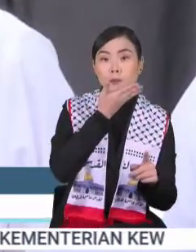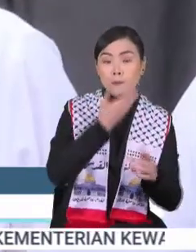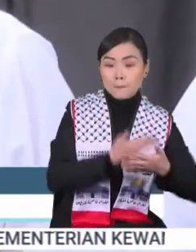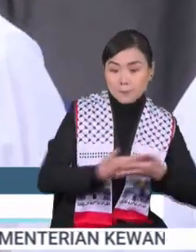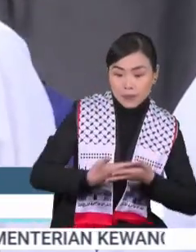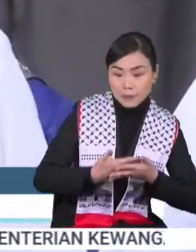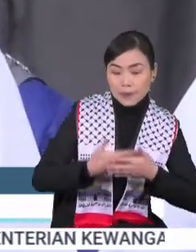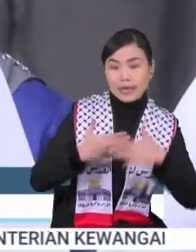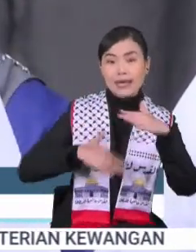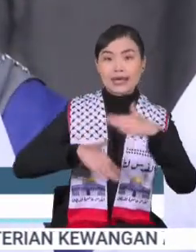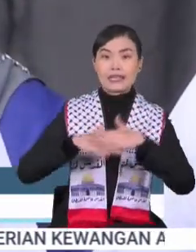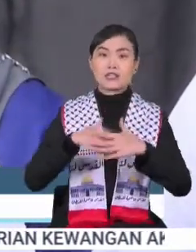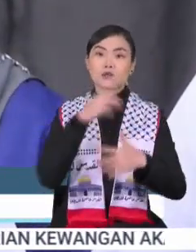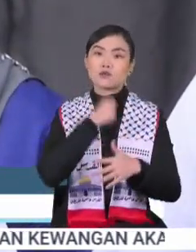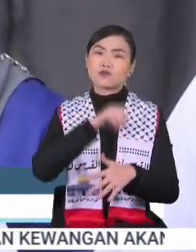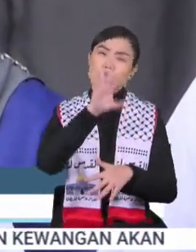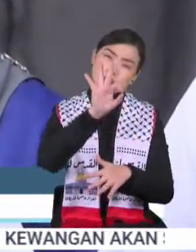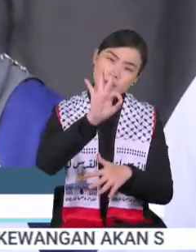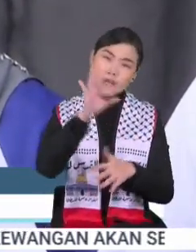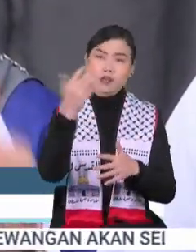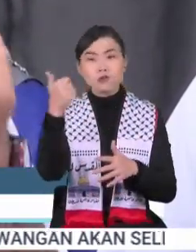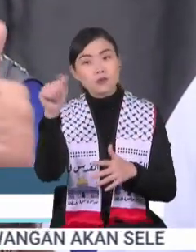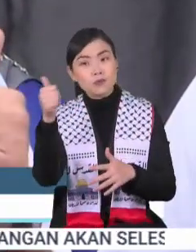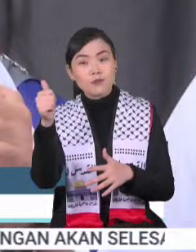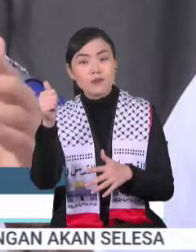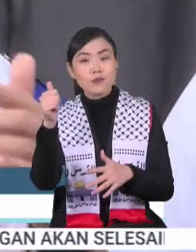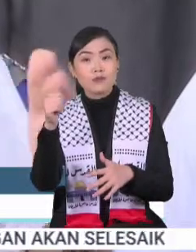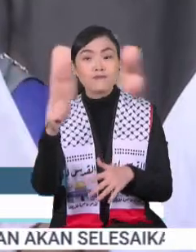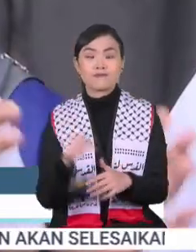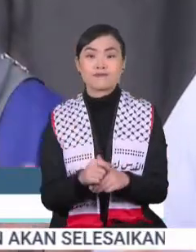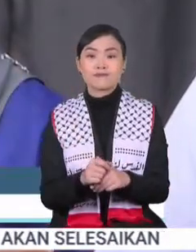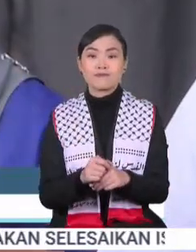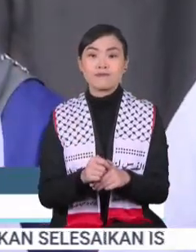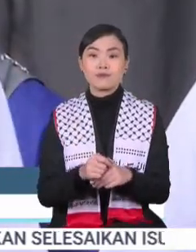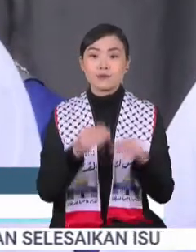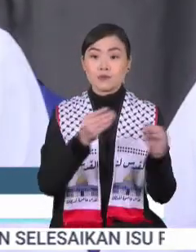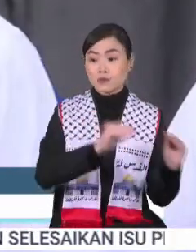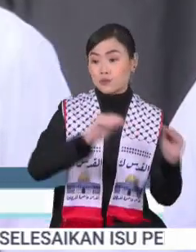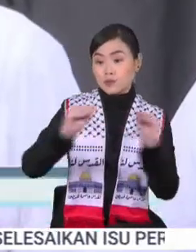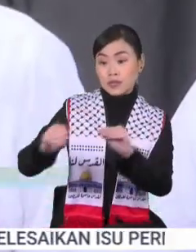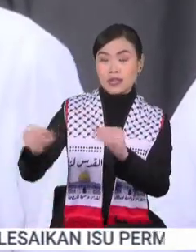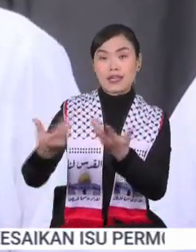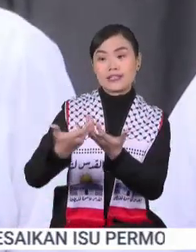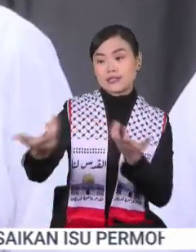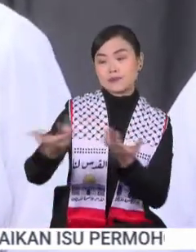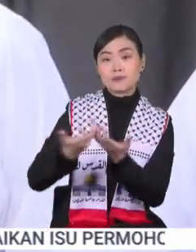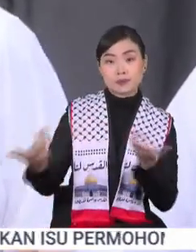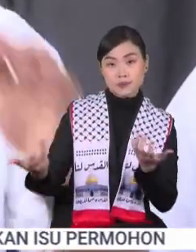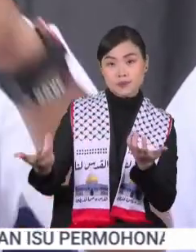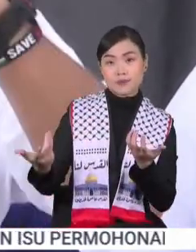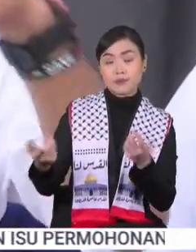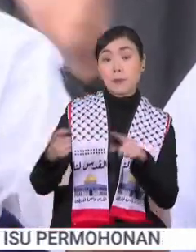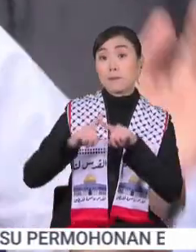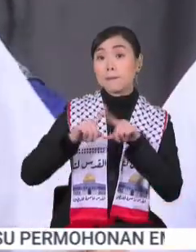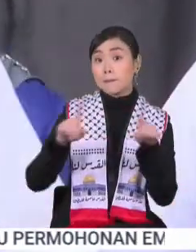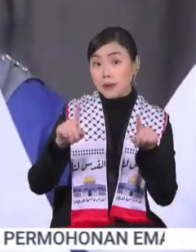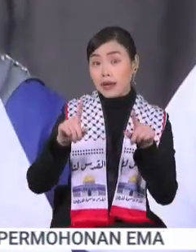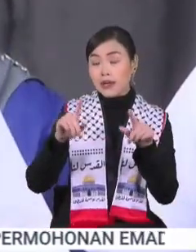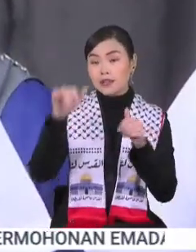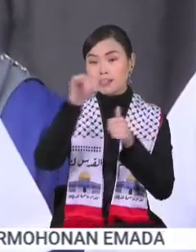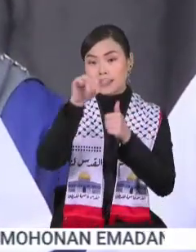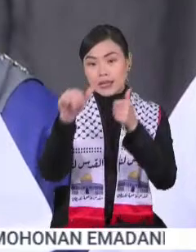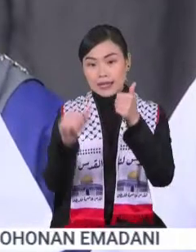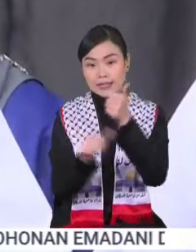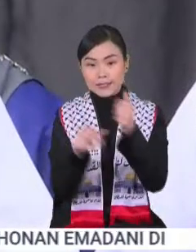sampai umur tadi 9 10 11 tahun itu satu kita tempatkan mereka secara berasingan tapi masih di bawah